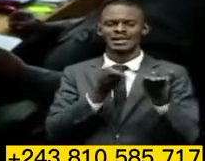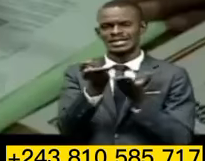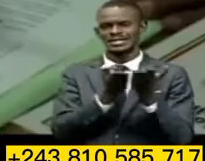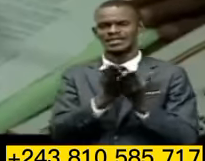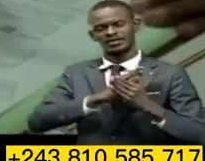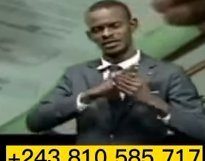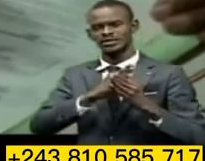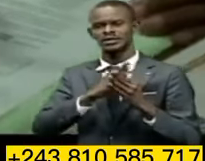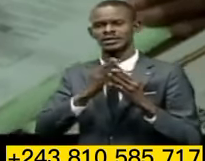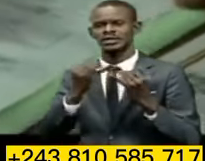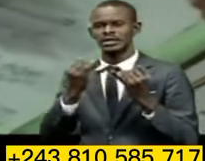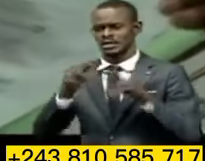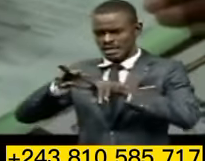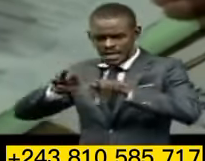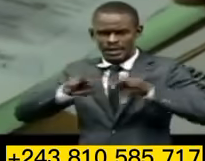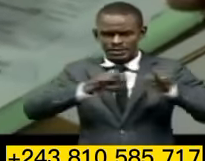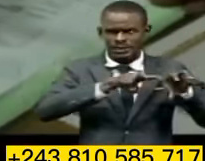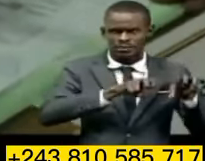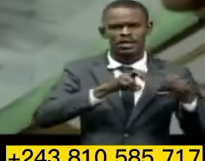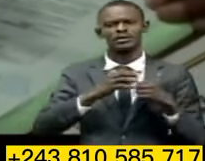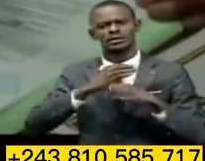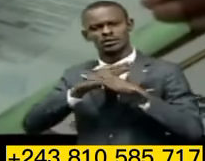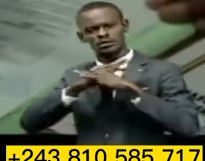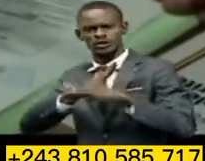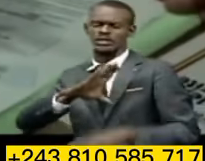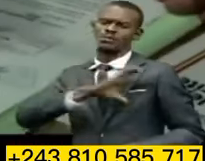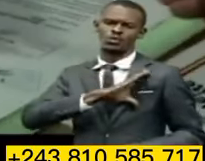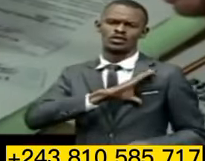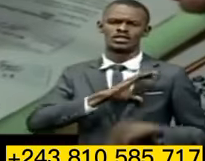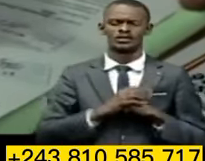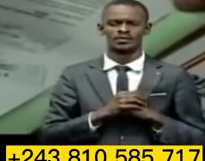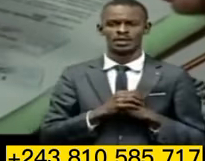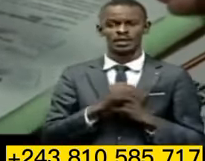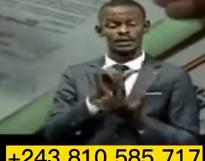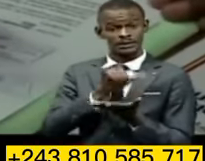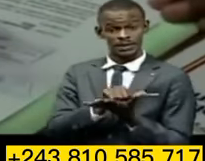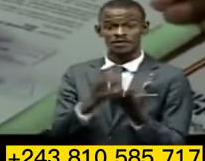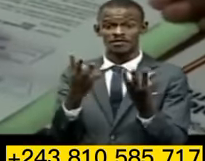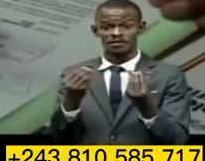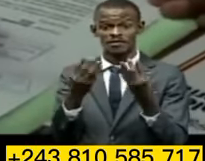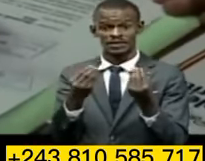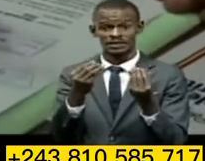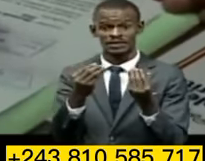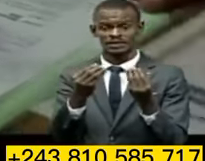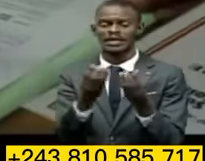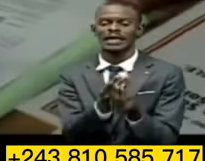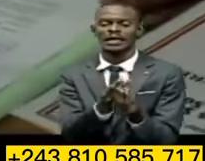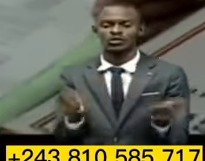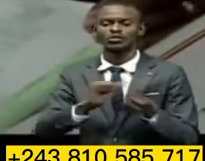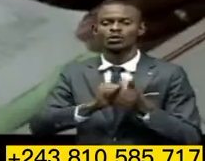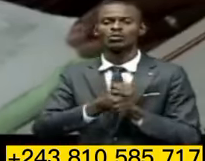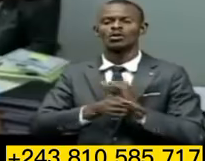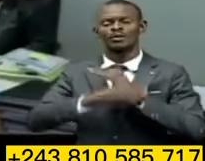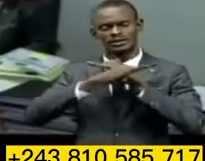renseignement. L'application de ces décrets va résoudre les difficultés dans l'organisation et le fonctionnement des structures de gouvernance sécuritaire,